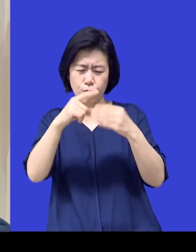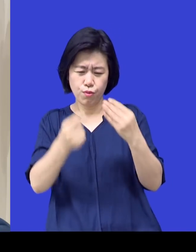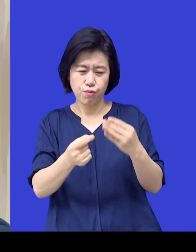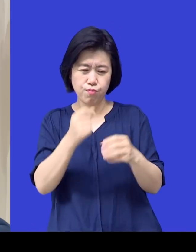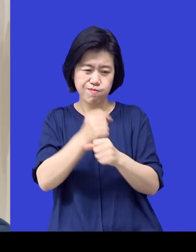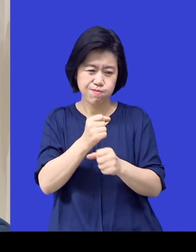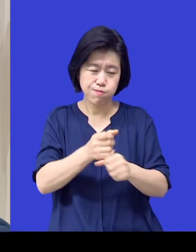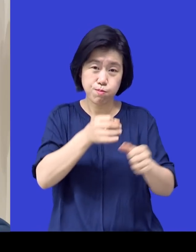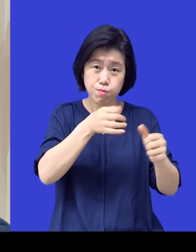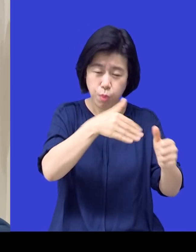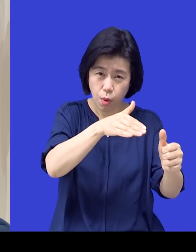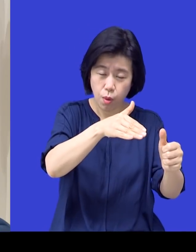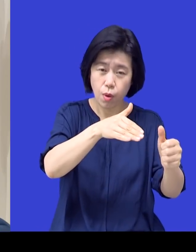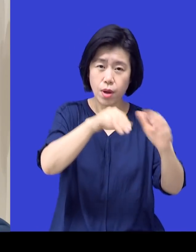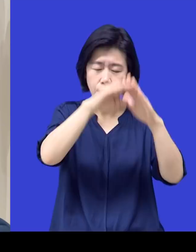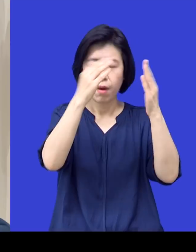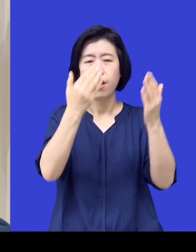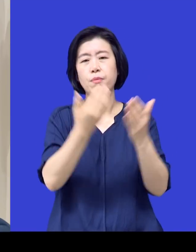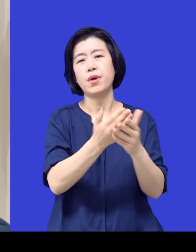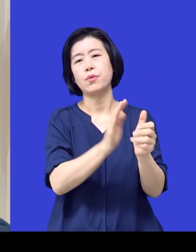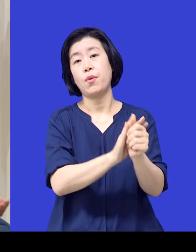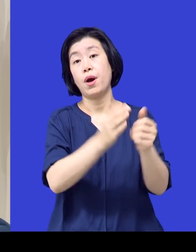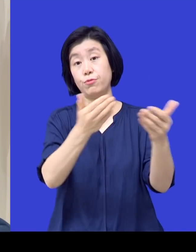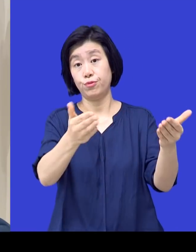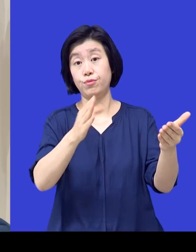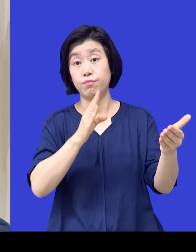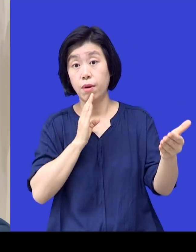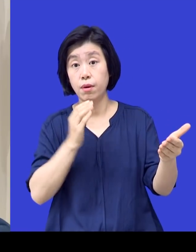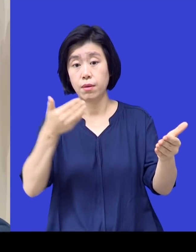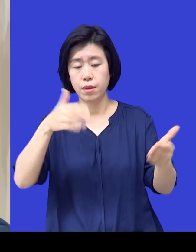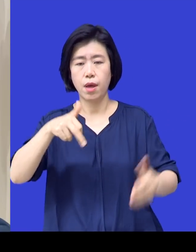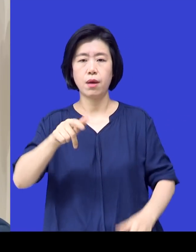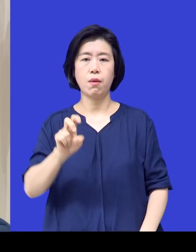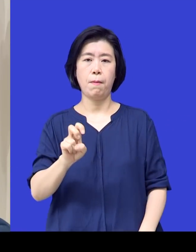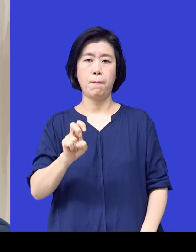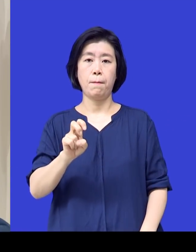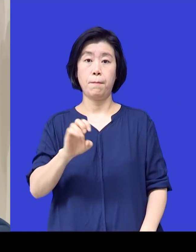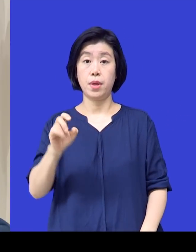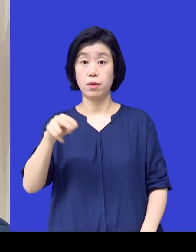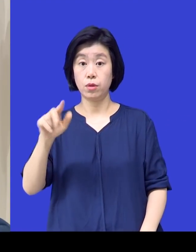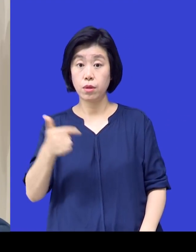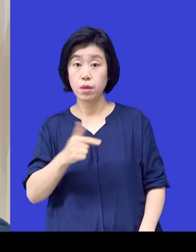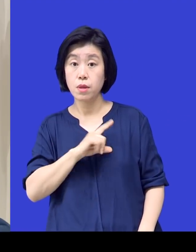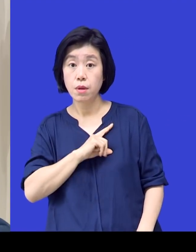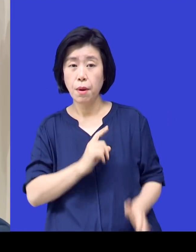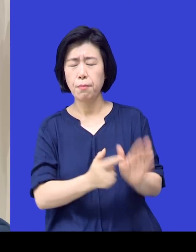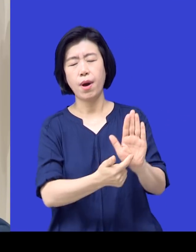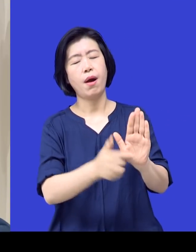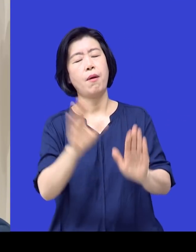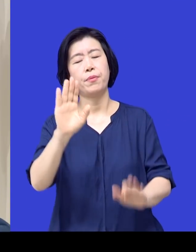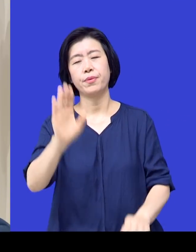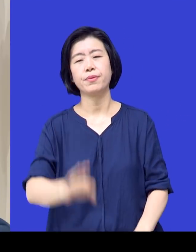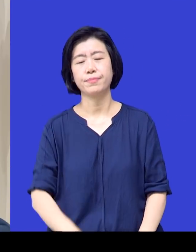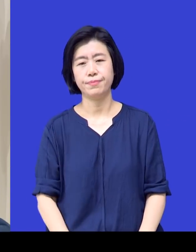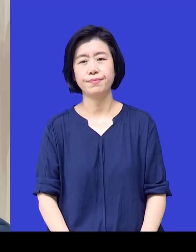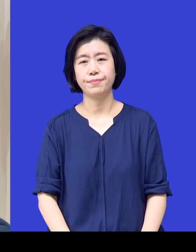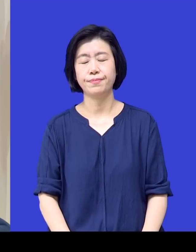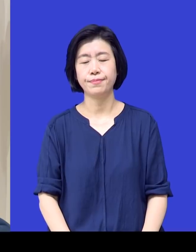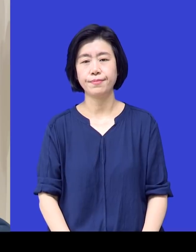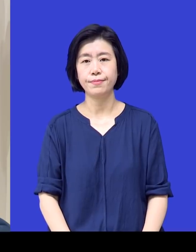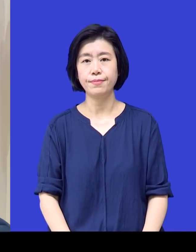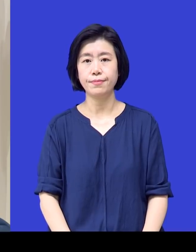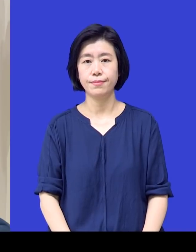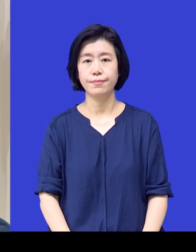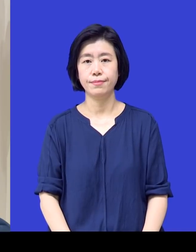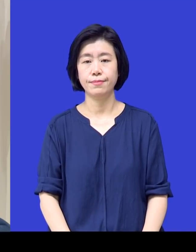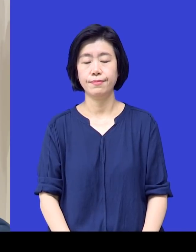만들어서 그 교회가 그 지역을 예수께로 돌아오게 만드는 그게 이제 선교 전략이고 아이들을 양육해가는